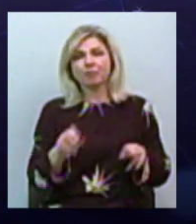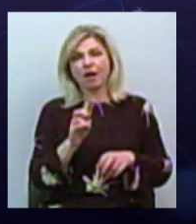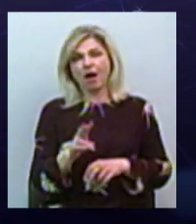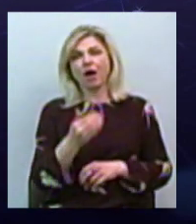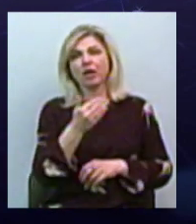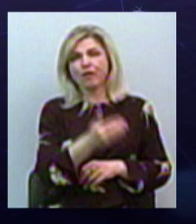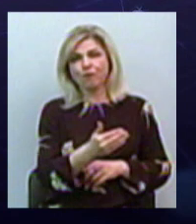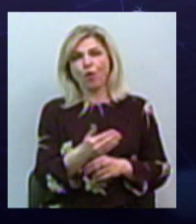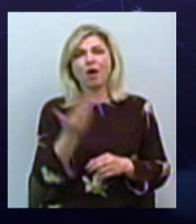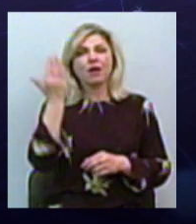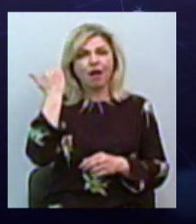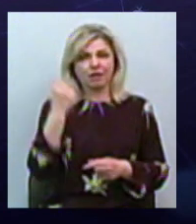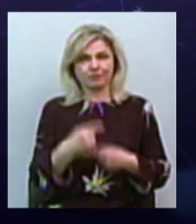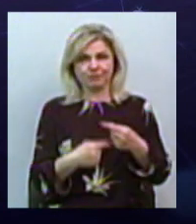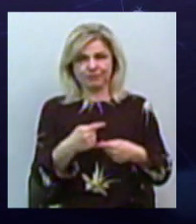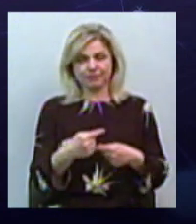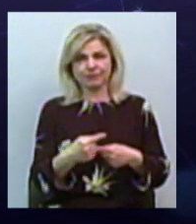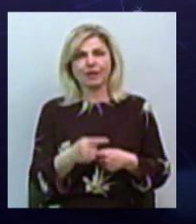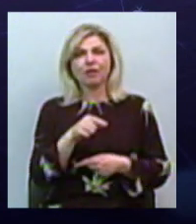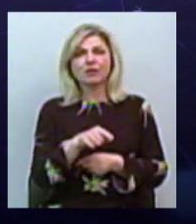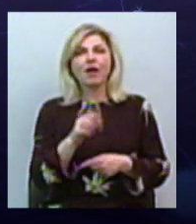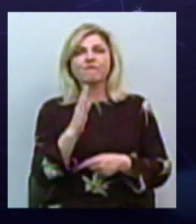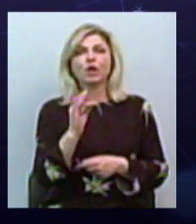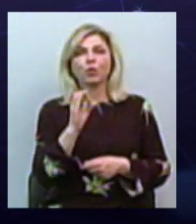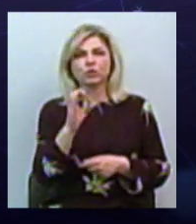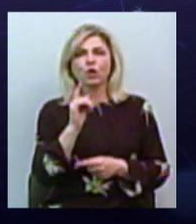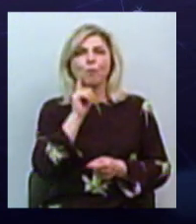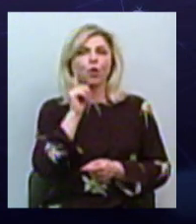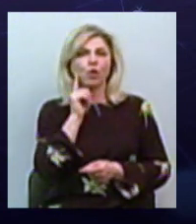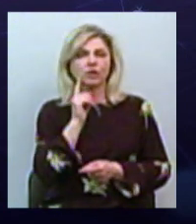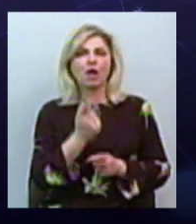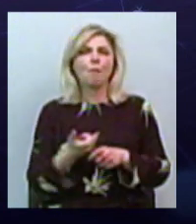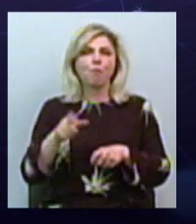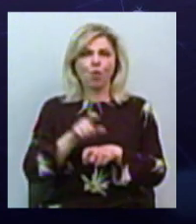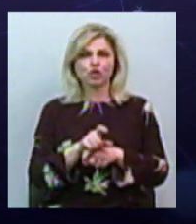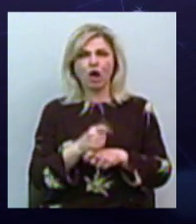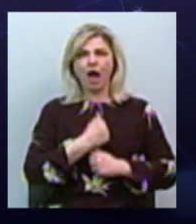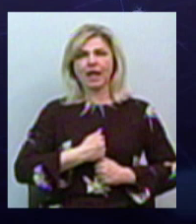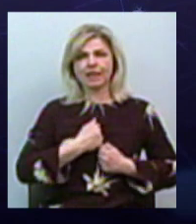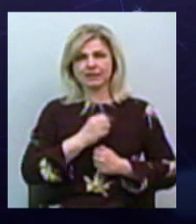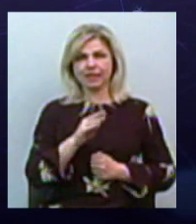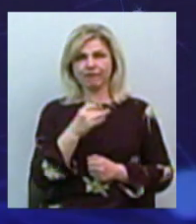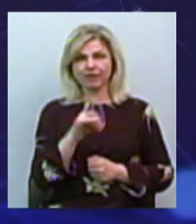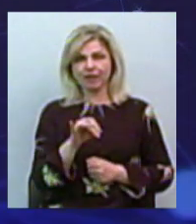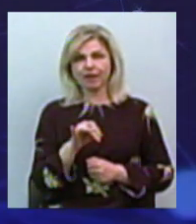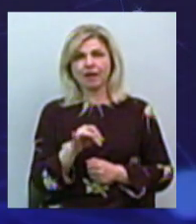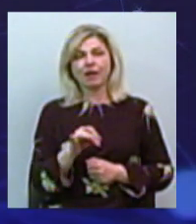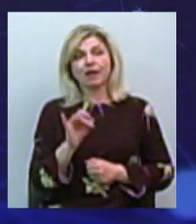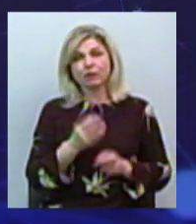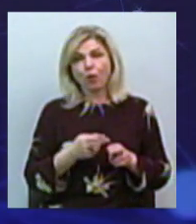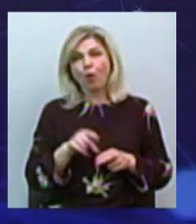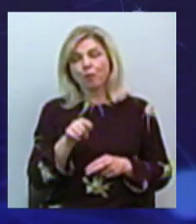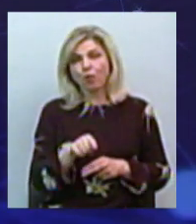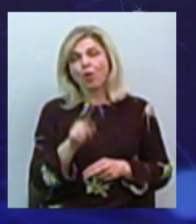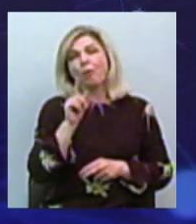батьків. Але він новий, він молодий, він більш агресивний, чим були ті, які були до нього. Тому він,